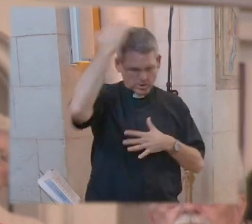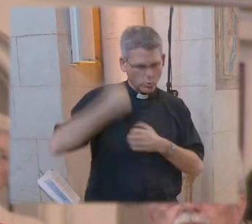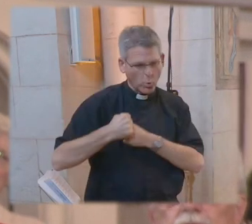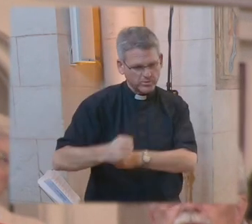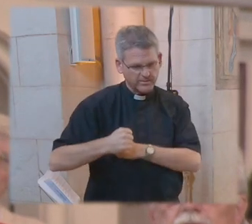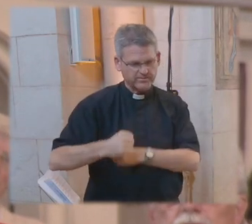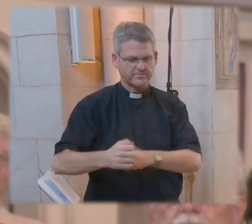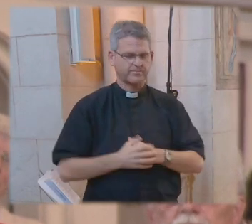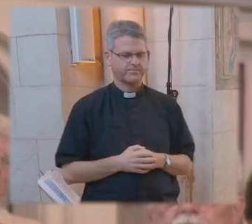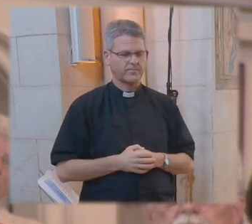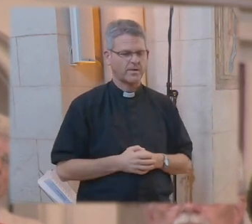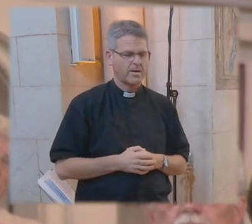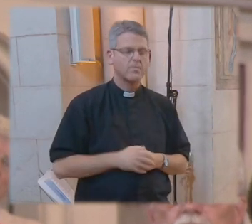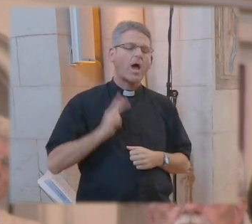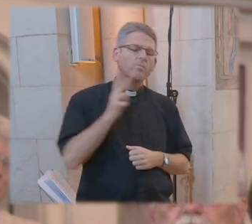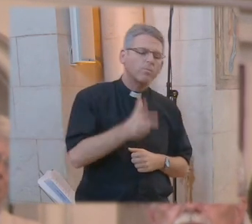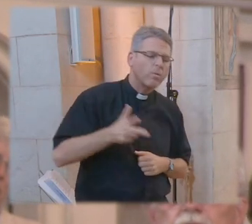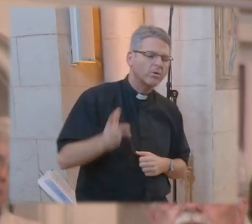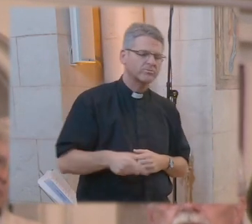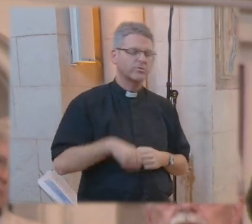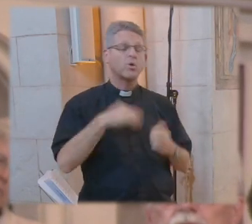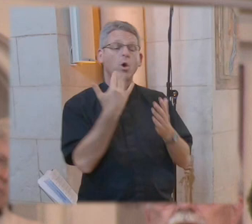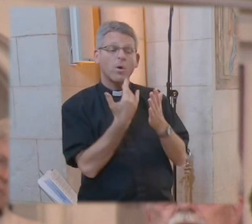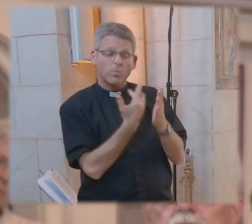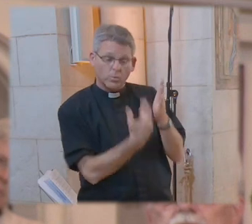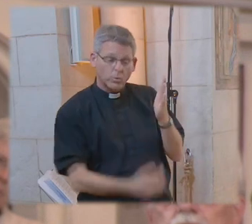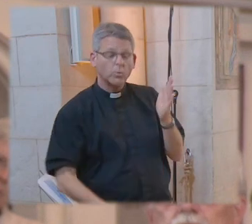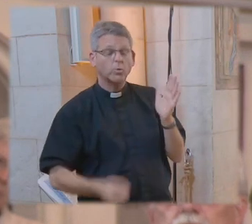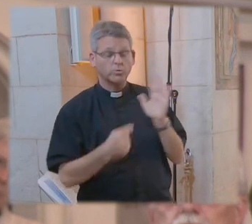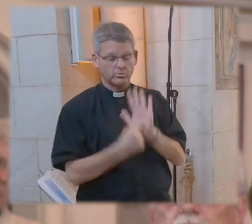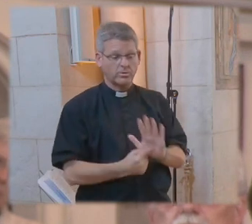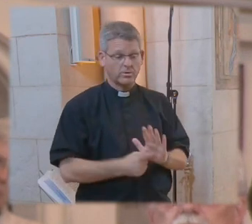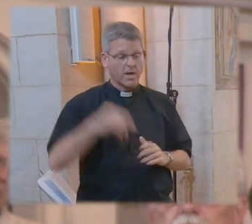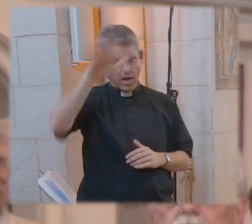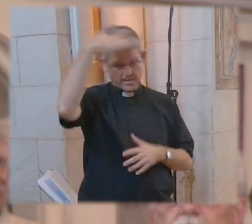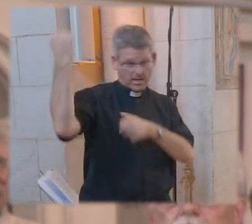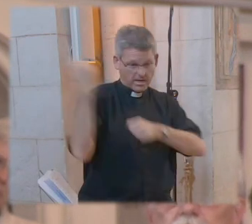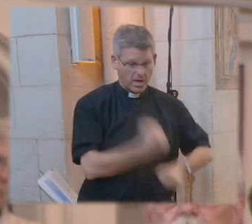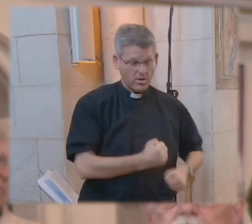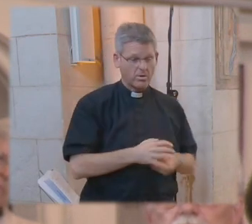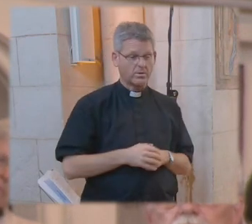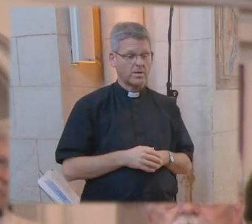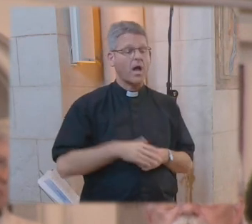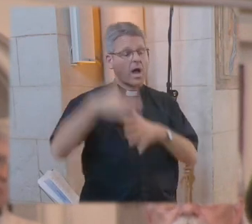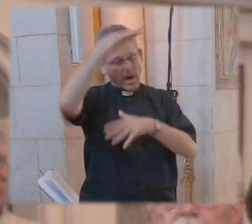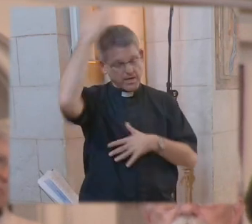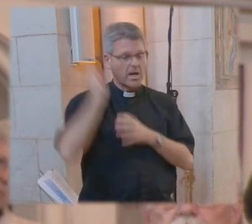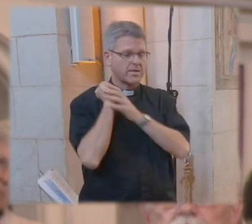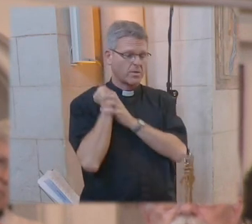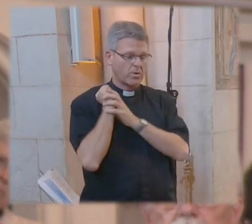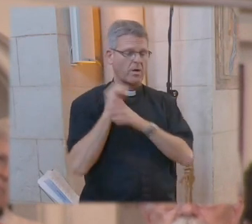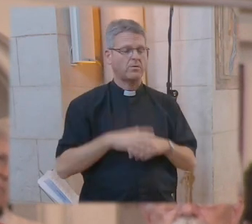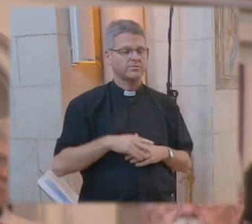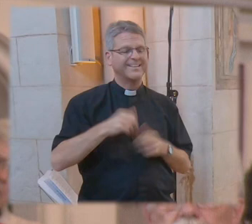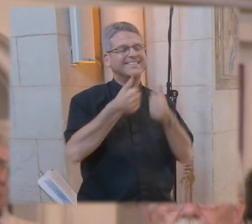Josef, mit deinen Aposteln und Märtyrern, mit den heiligen Georg und Nikolaus, dem seligen